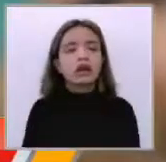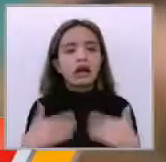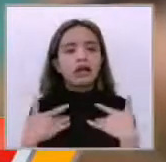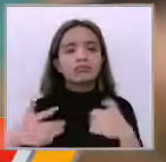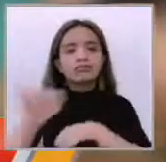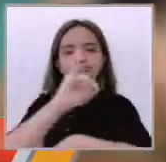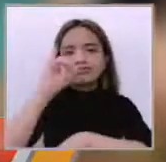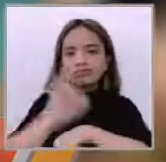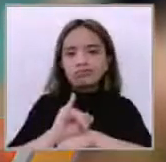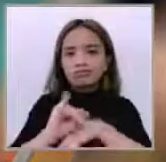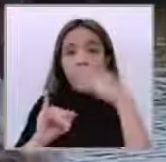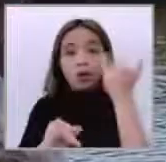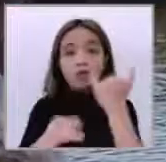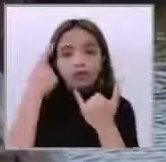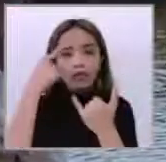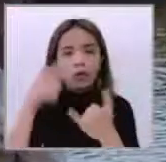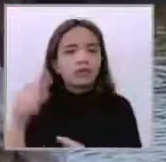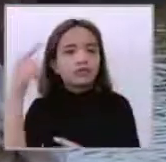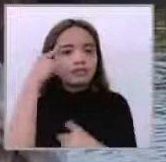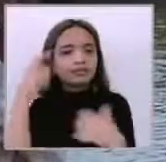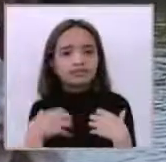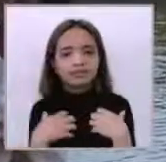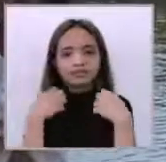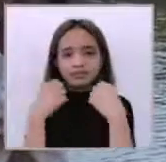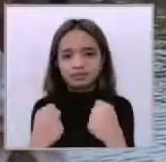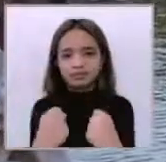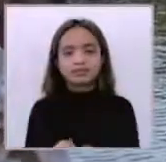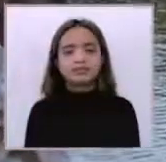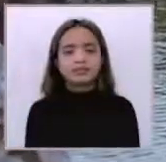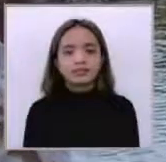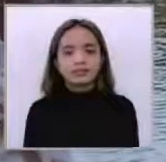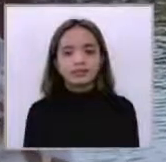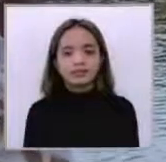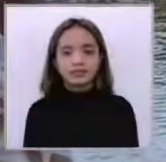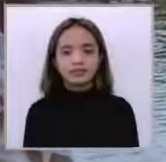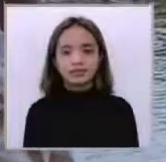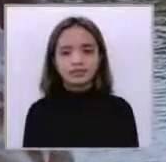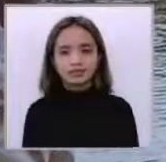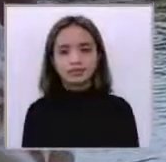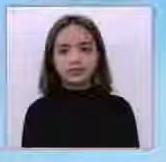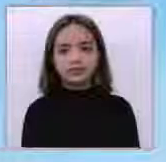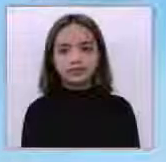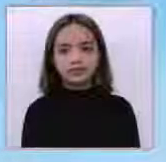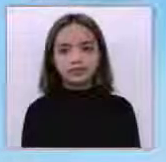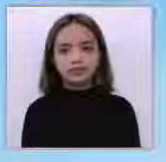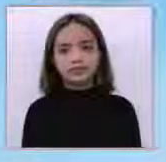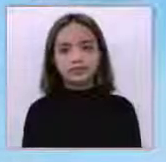rin daw sa kanyang mental health. Diane Medina Ilustre para sa TalkBiz.